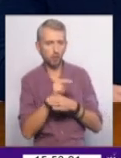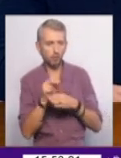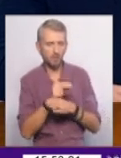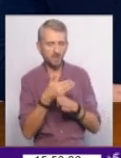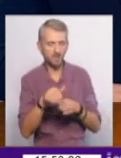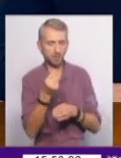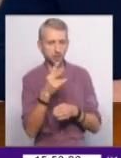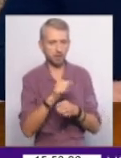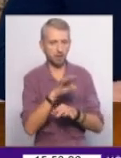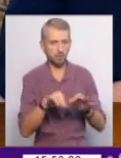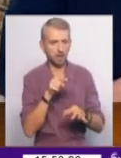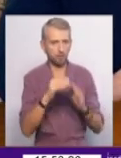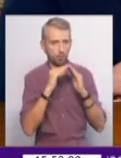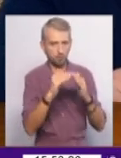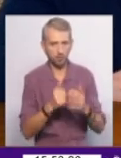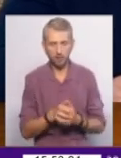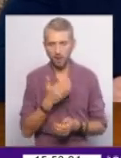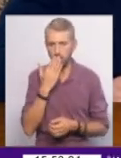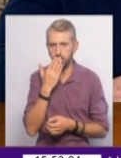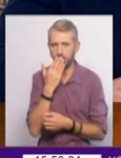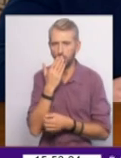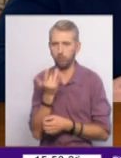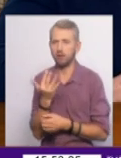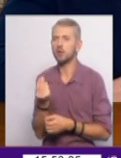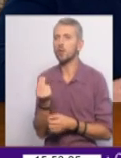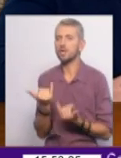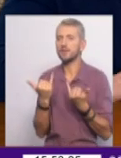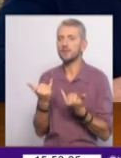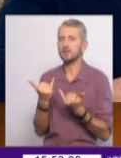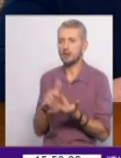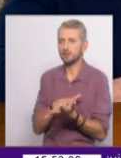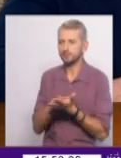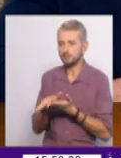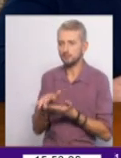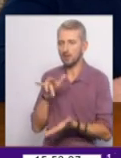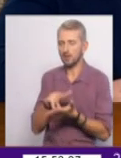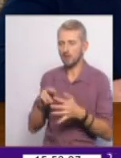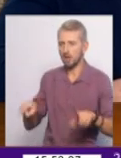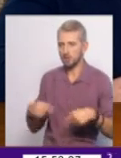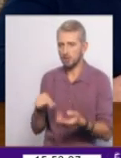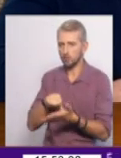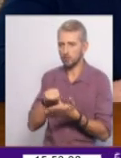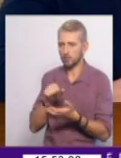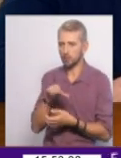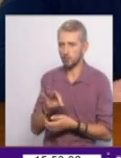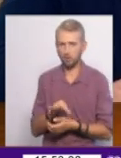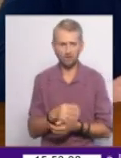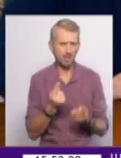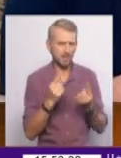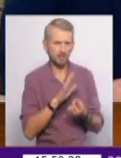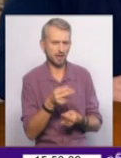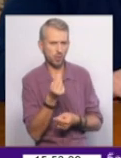на проєктування цього корпусу. А в скільки коштів вже зараз обійшовся місто, центр для реабілітації учасників АТО? Ну, це невеликі кошти,